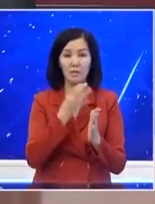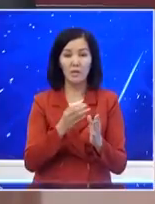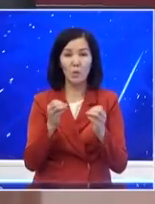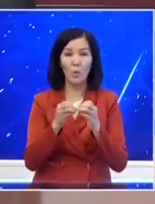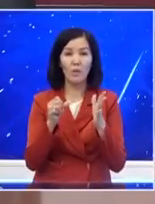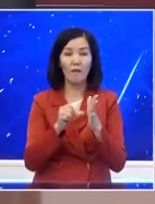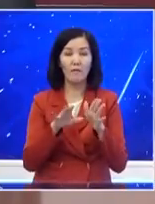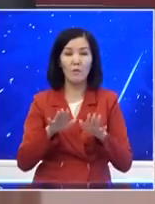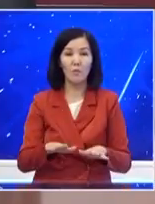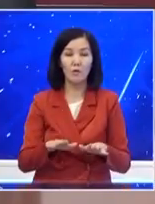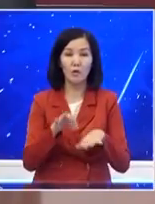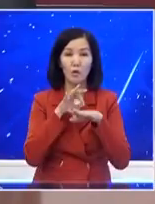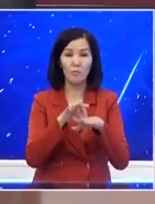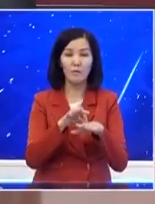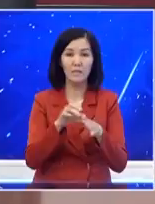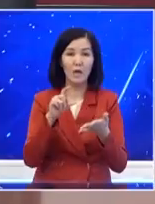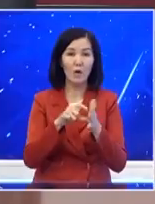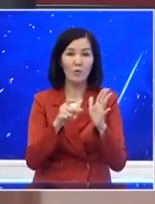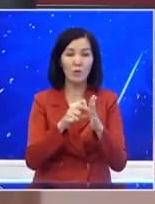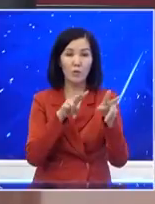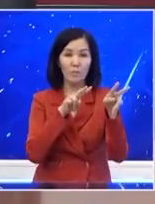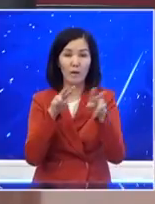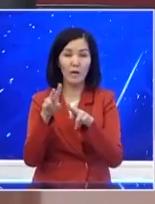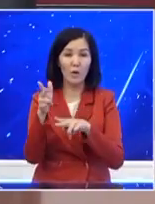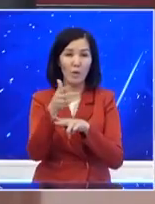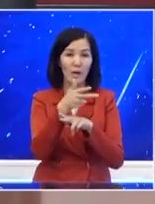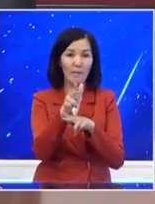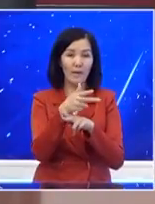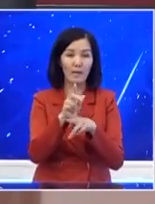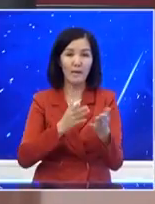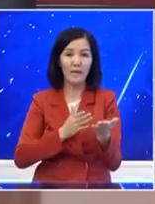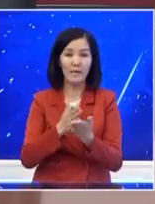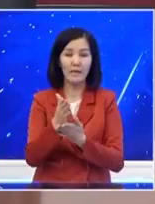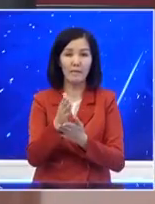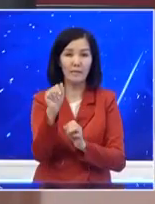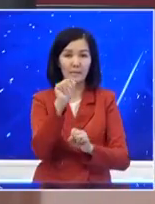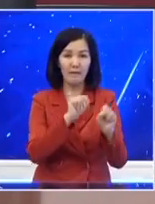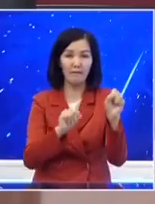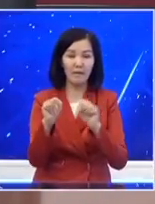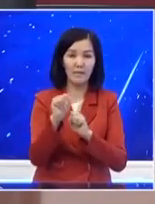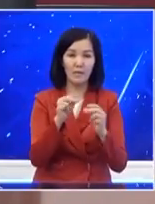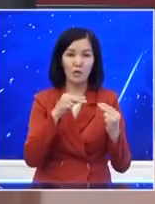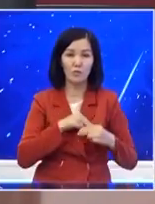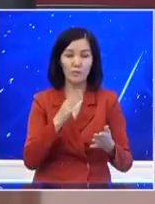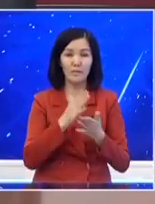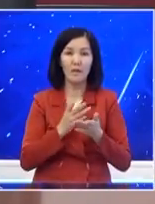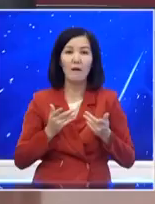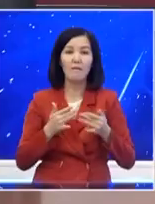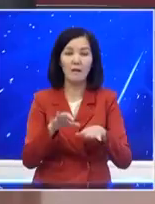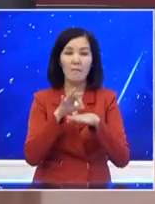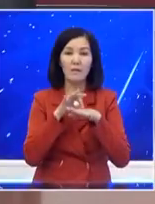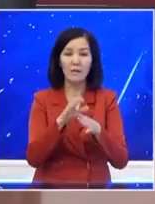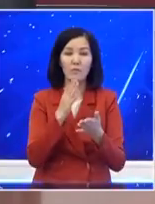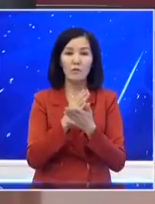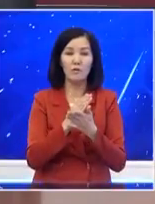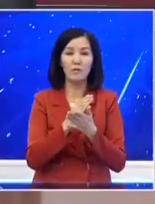пункте тестілеуді ұйымдастырдық. Аудиторияларда бақылау камералары кіреберісте санитайзерлер жұмыс істеп тұр. Барлығы талапқа сай өтуде.